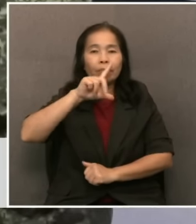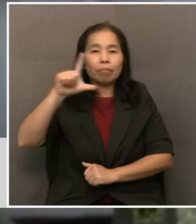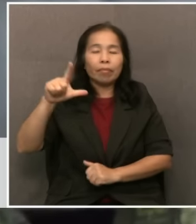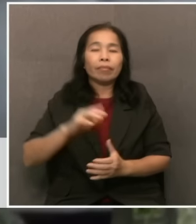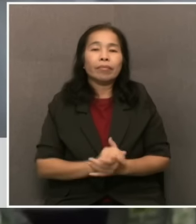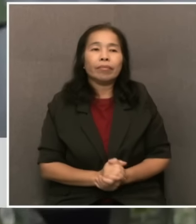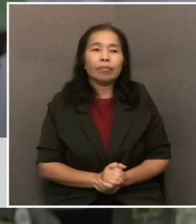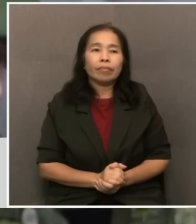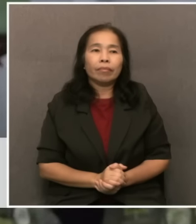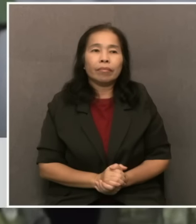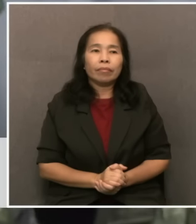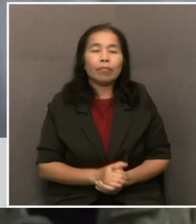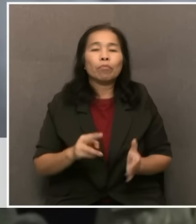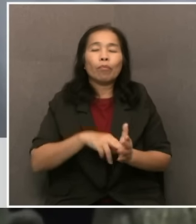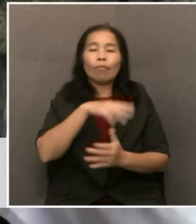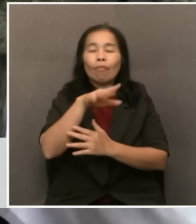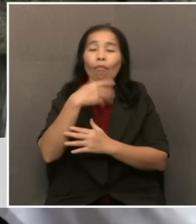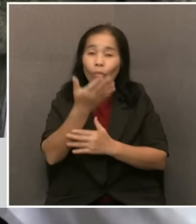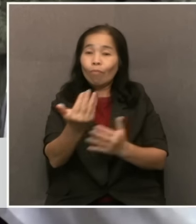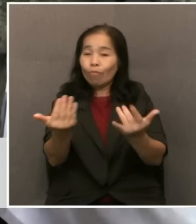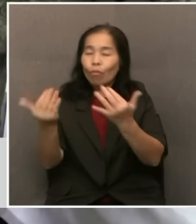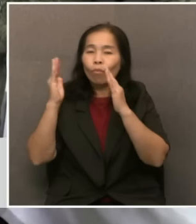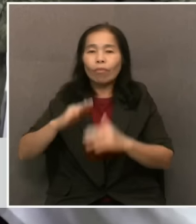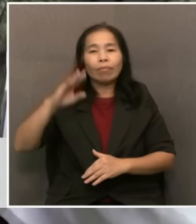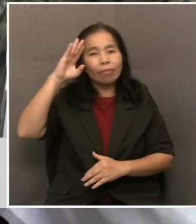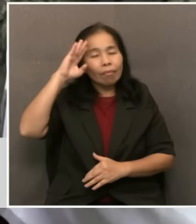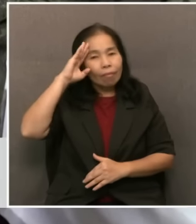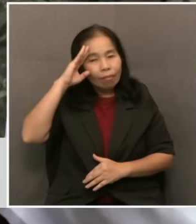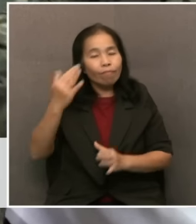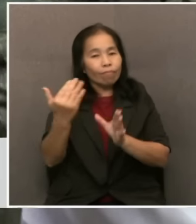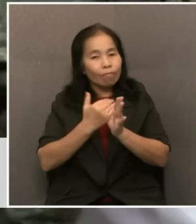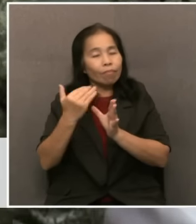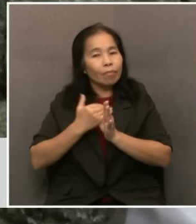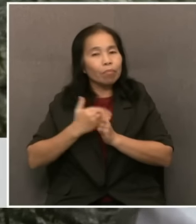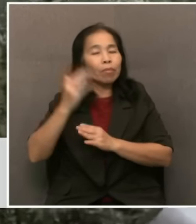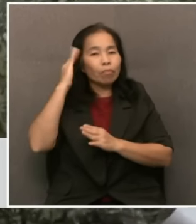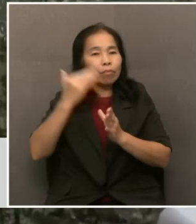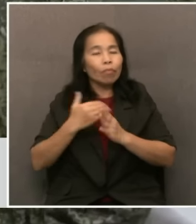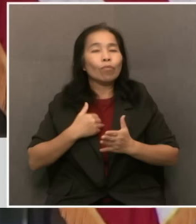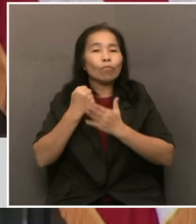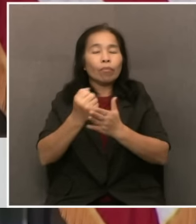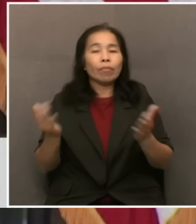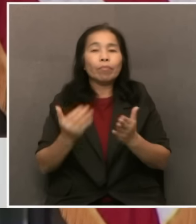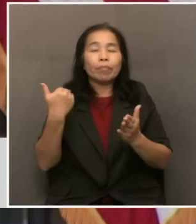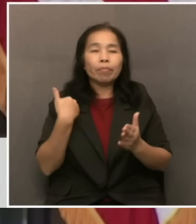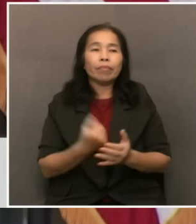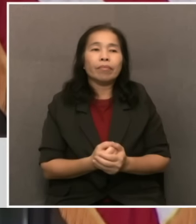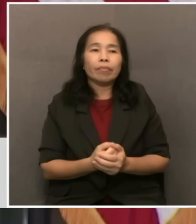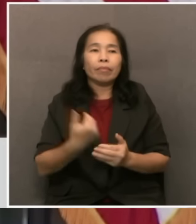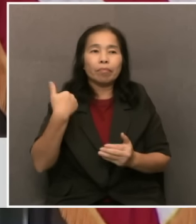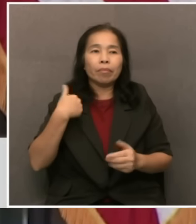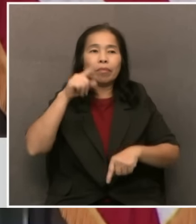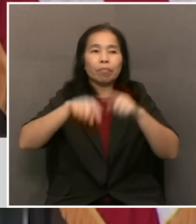นับว่าเป็นมาตรการจูงใจรอบล่าสุดเพิ่มเติมจากการเพิ่มเงินสนับสนุนบางกรณีมากกว่า